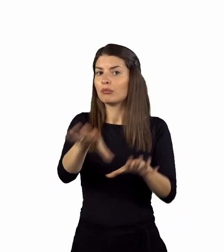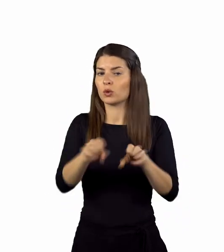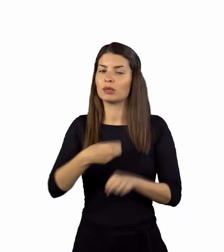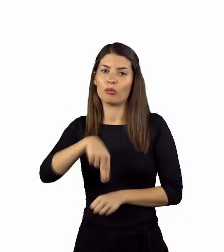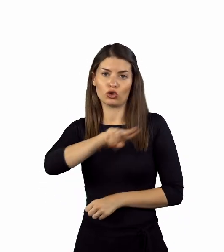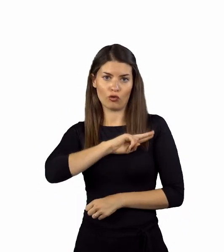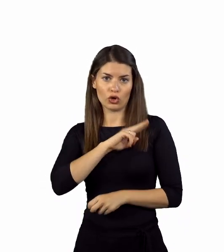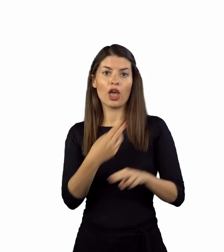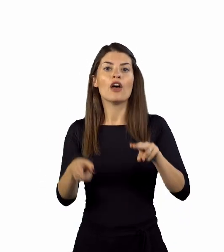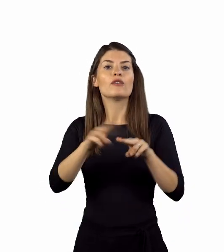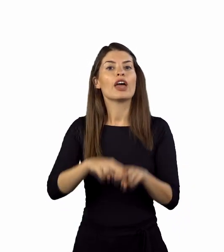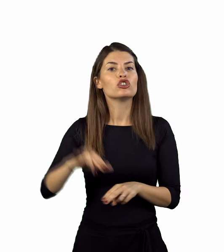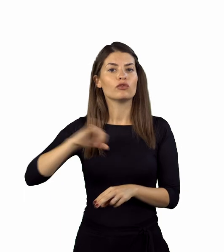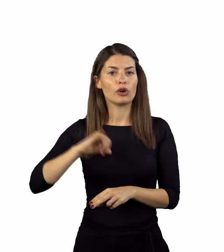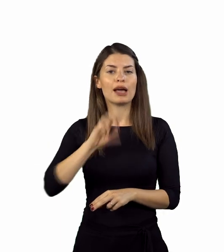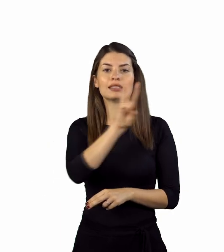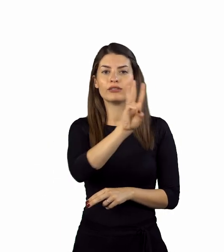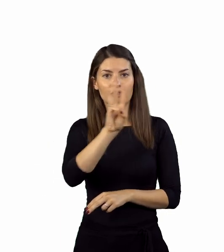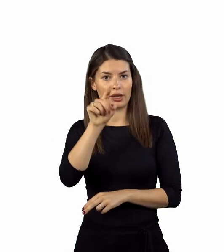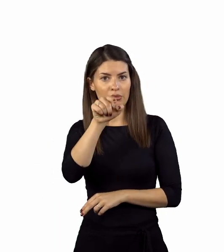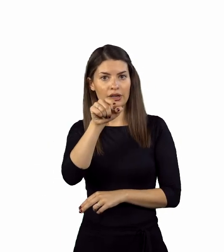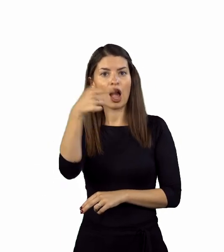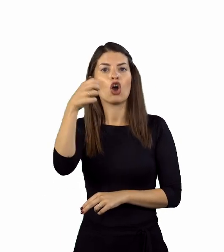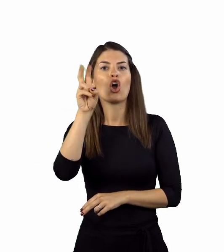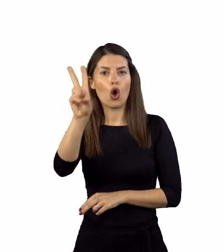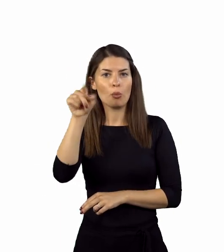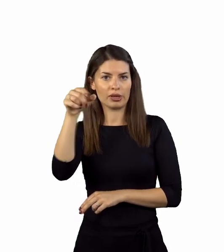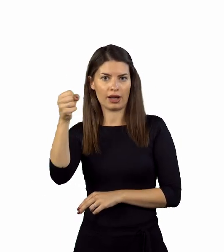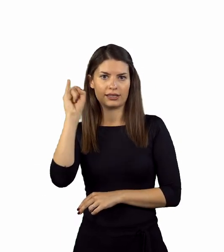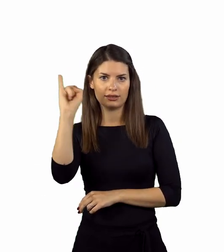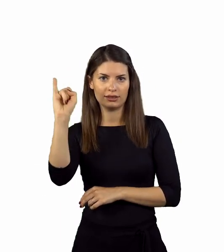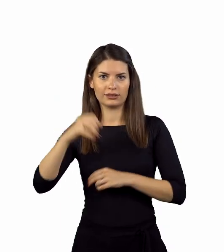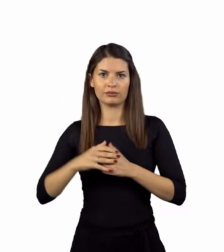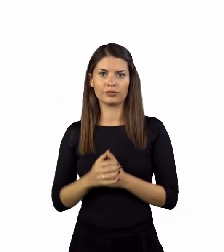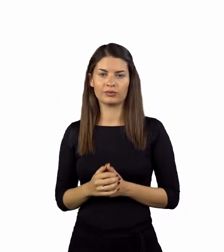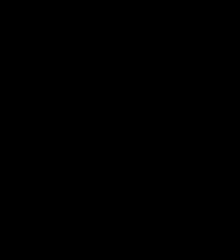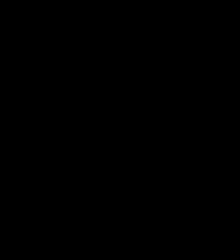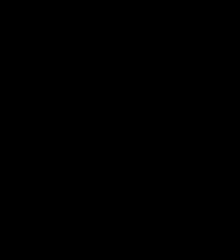odgovornosti. Več informacij na www.gov.si.